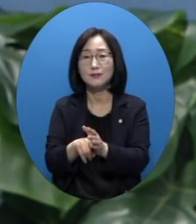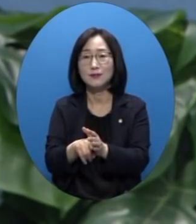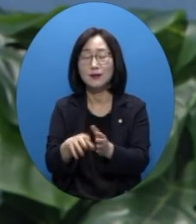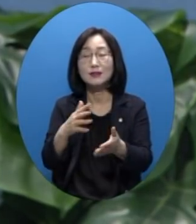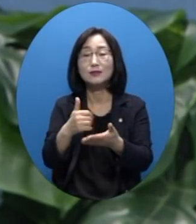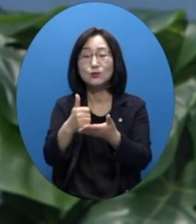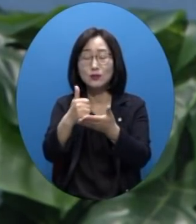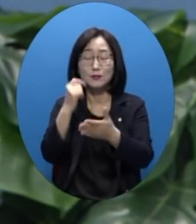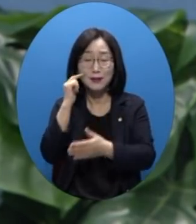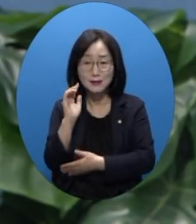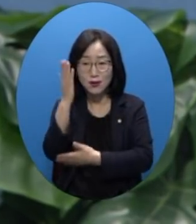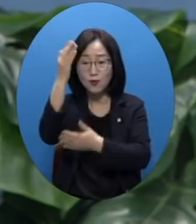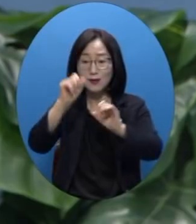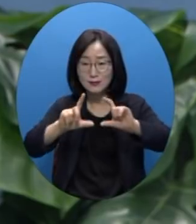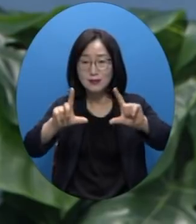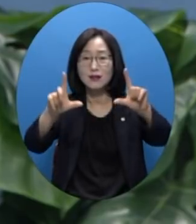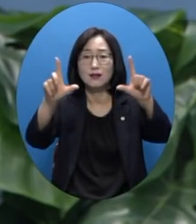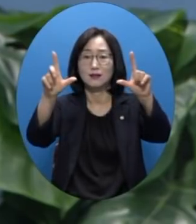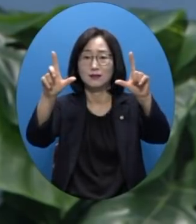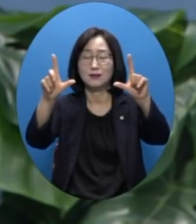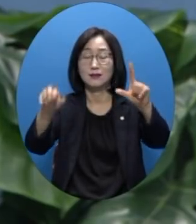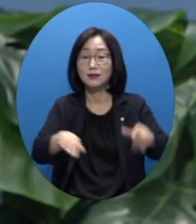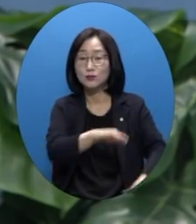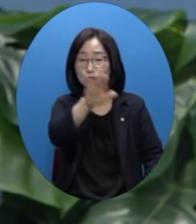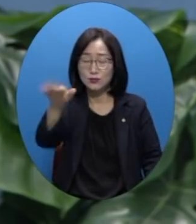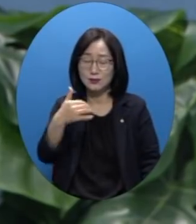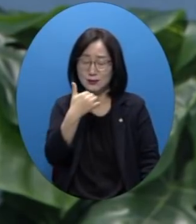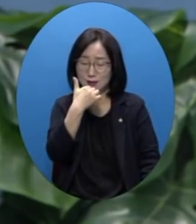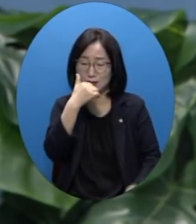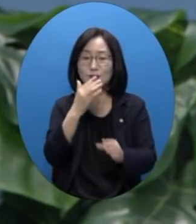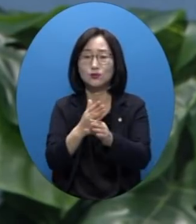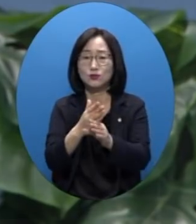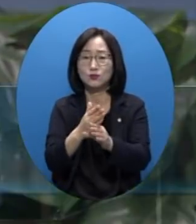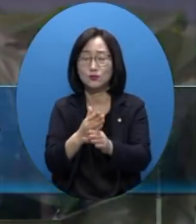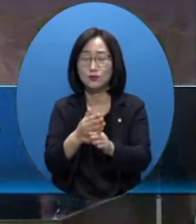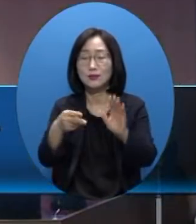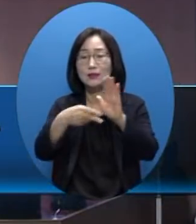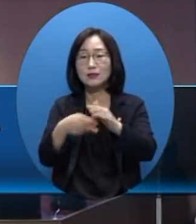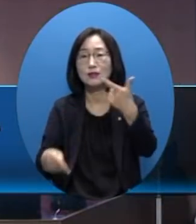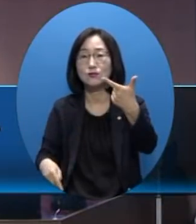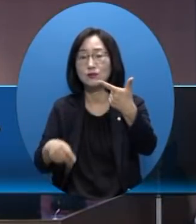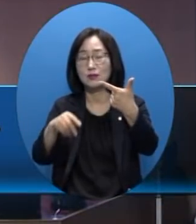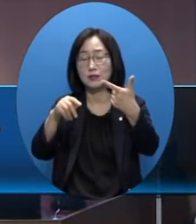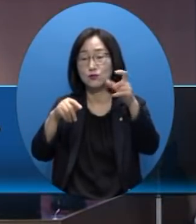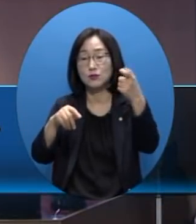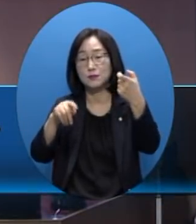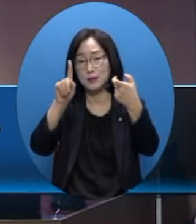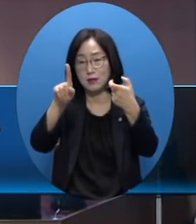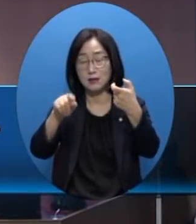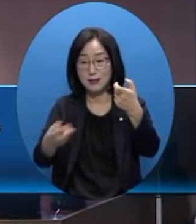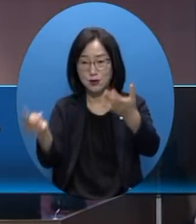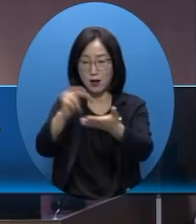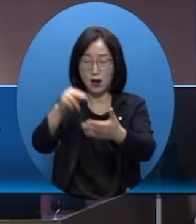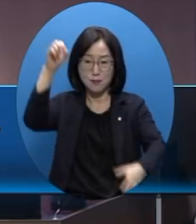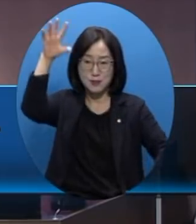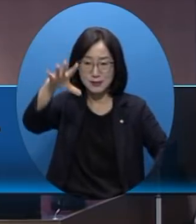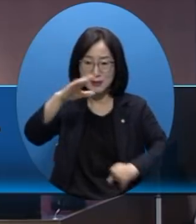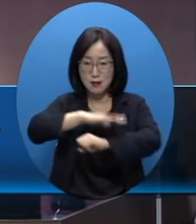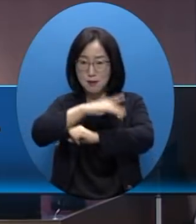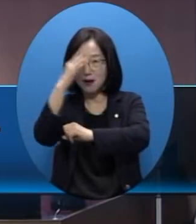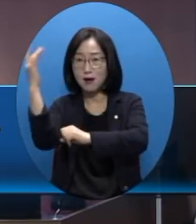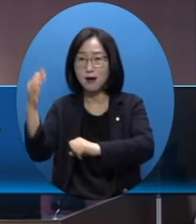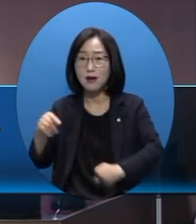주님의 영광의 날이 우리를 기다리고 있습니다. 이사야 6장 1절입니다. 일어나라, 빛을